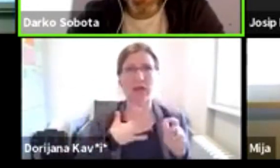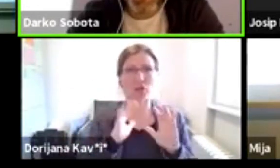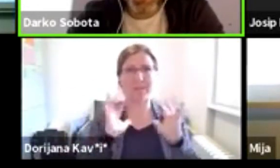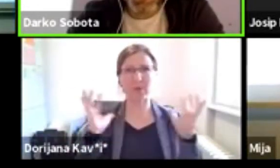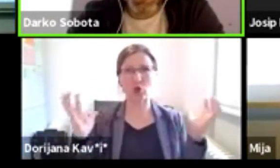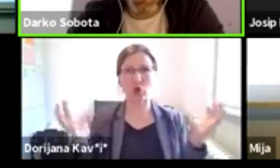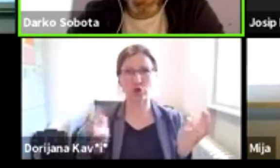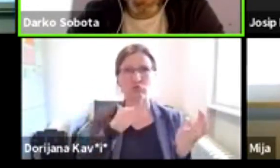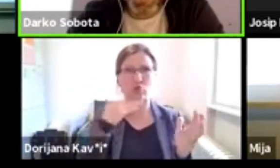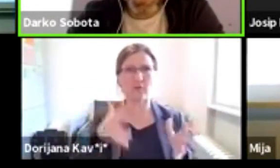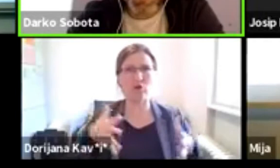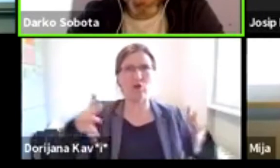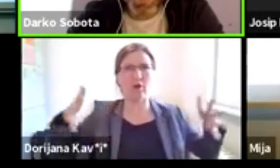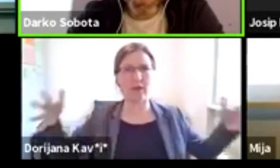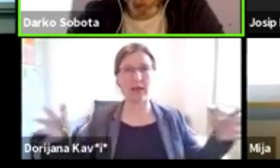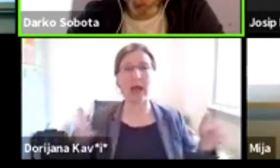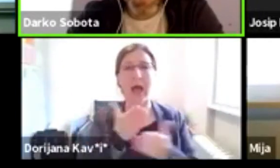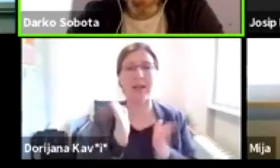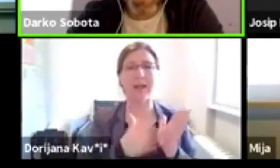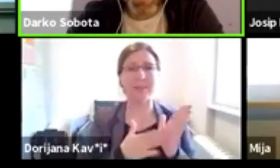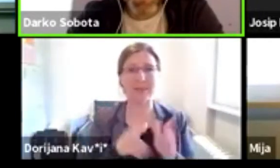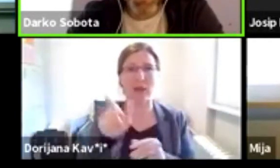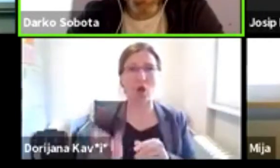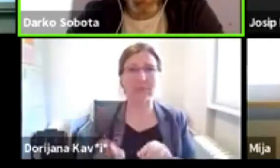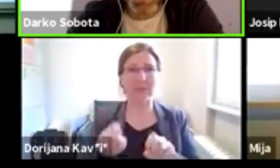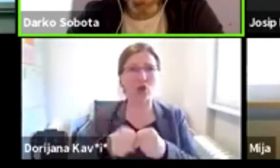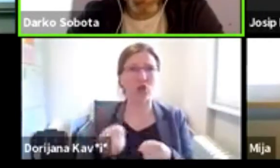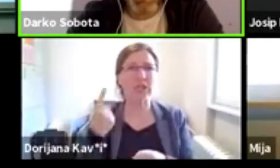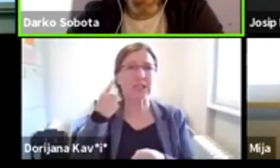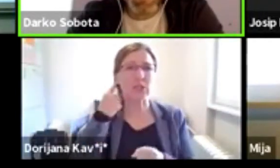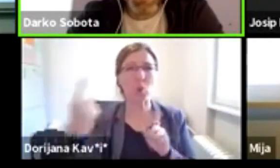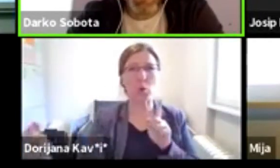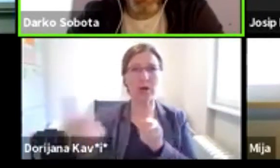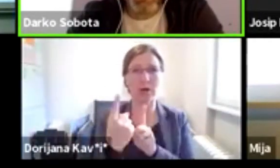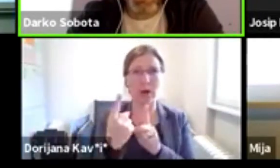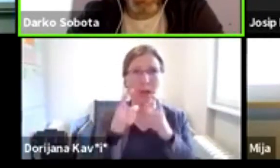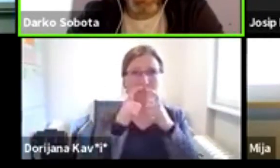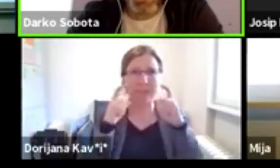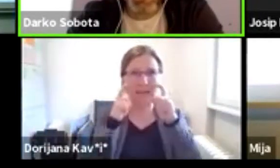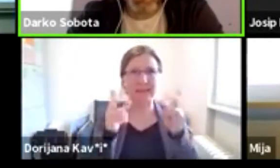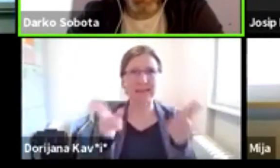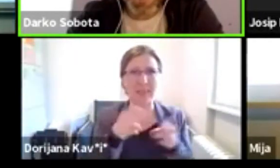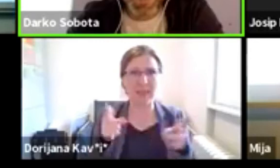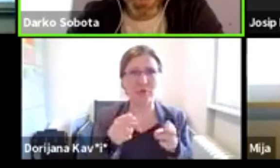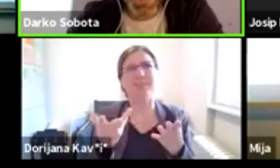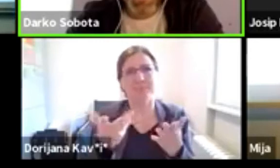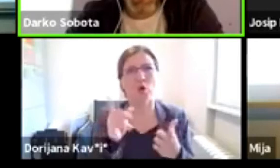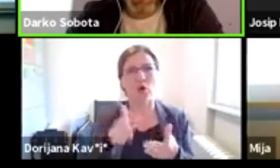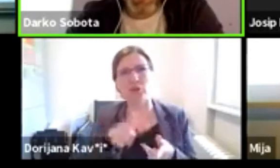biti kad nam dolaze osobe sa oštećenjem sluha, kada ne možemo pričati pod maskama, u tom slučaju nosimo